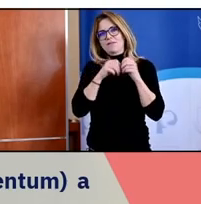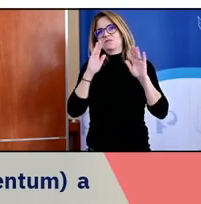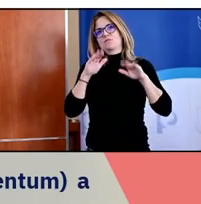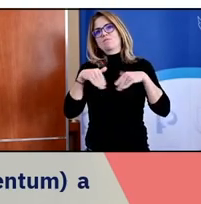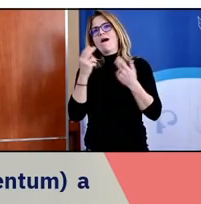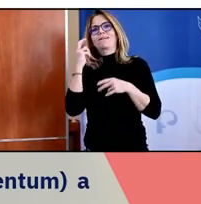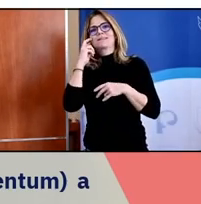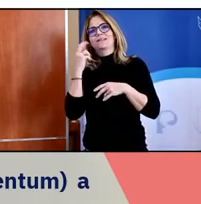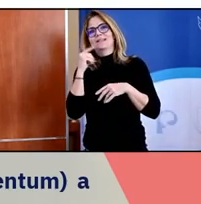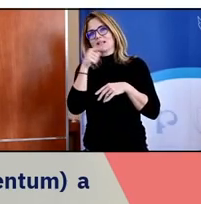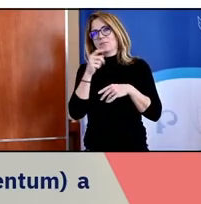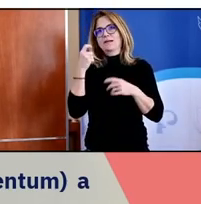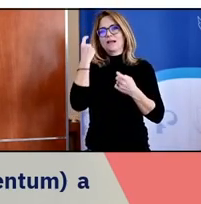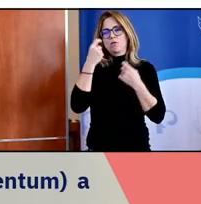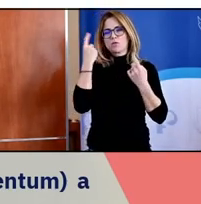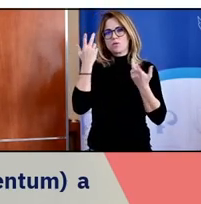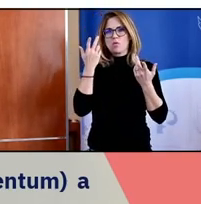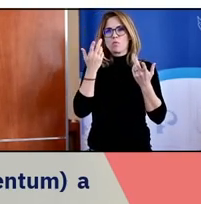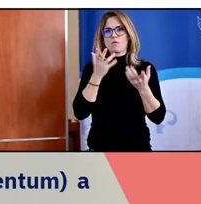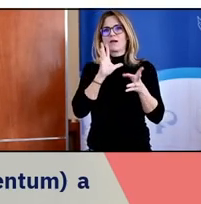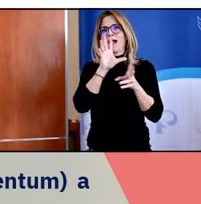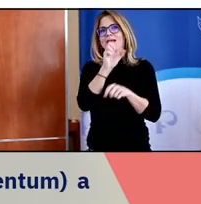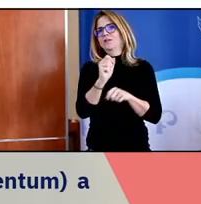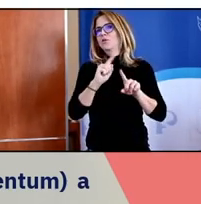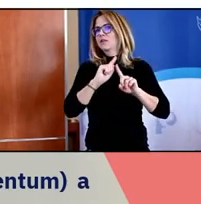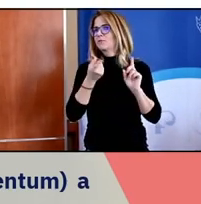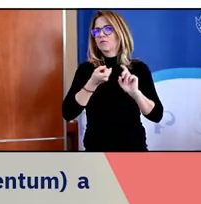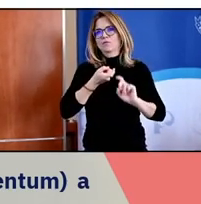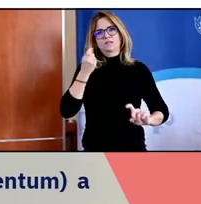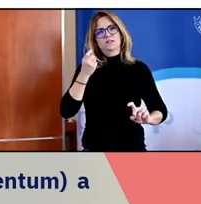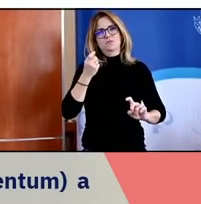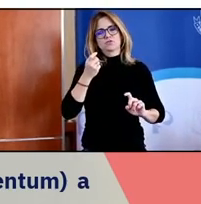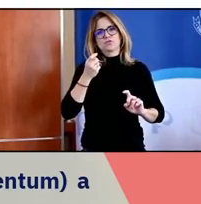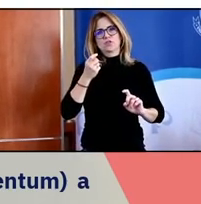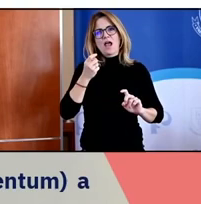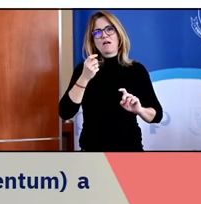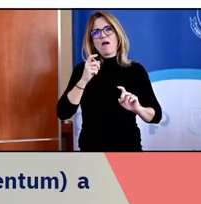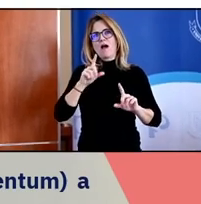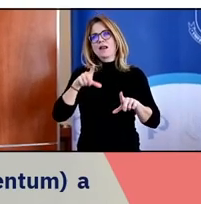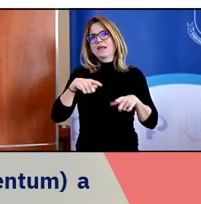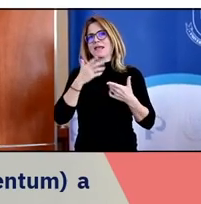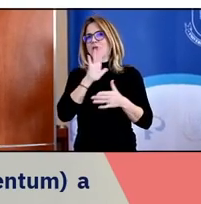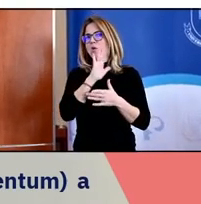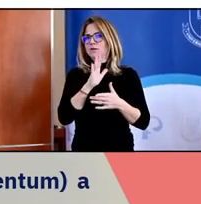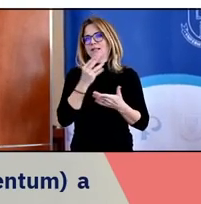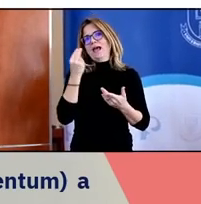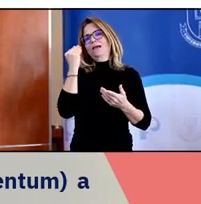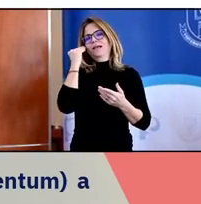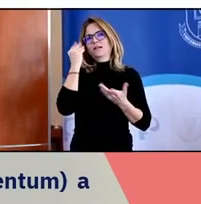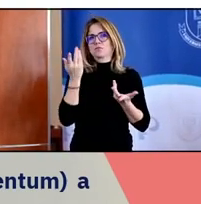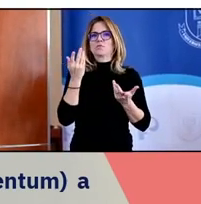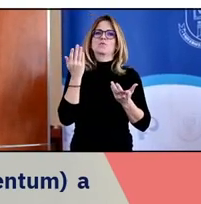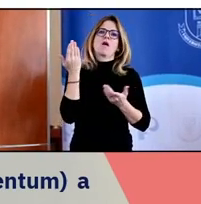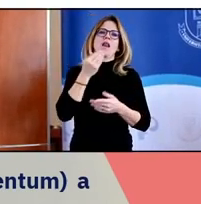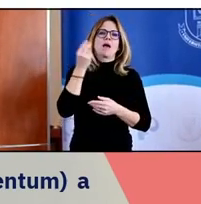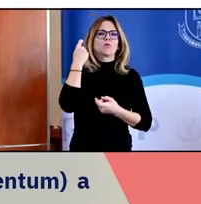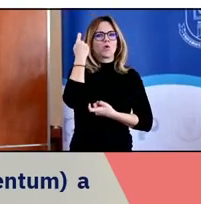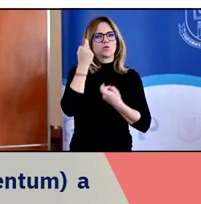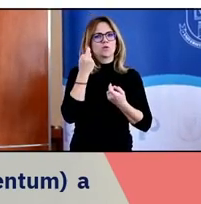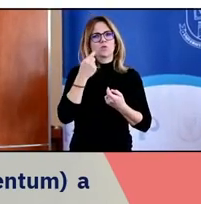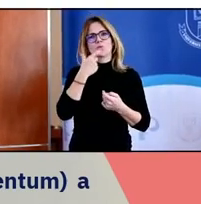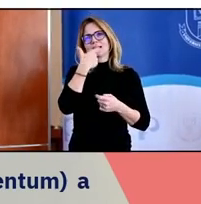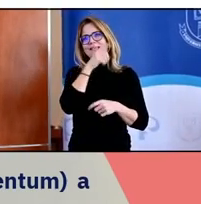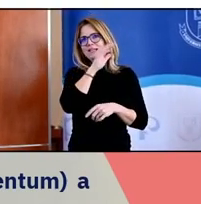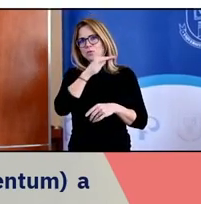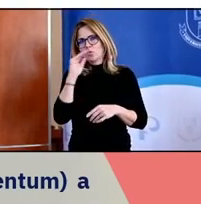az elérhetőséget nem csak a fogyatékossággal élők célcsoportjára értjük hanem gondolunk itt az idősekre is a